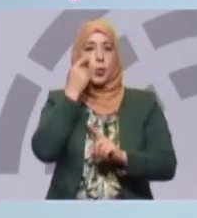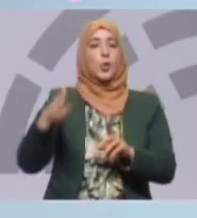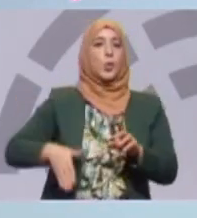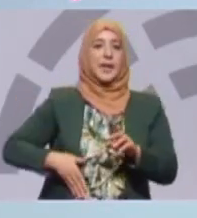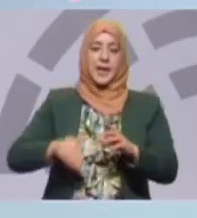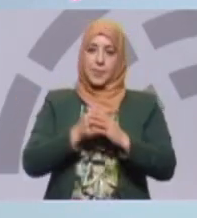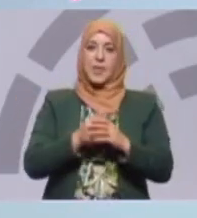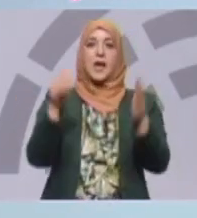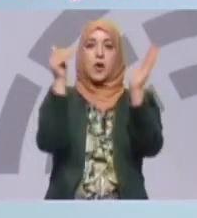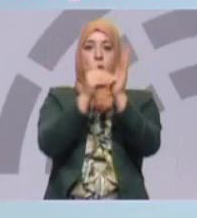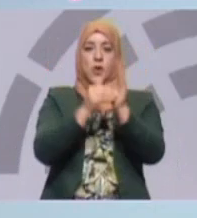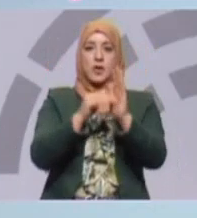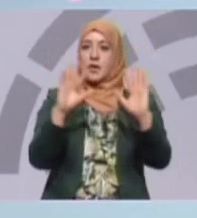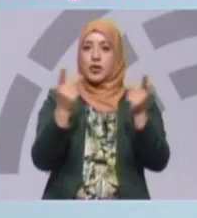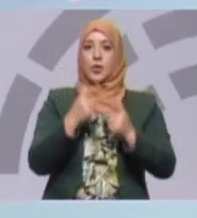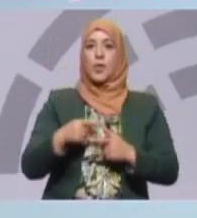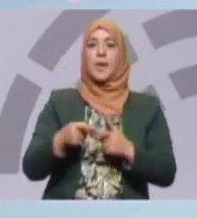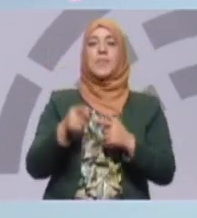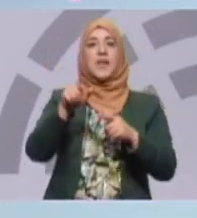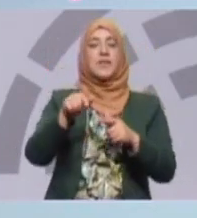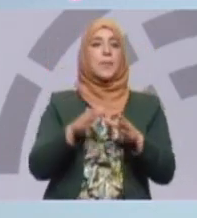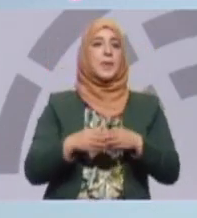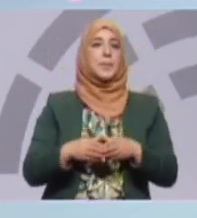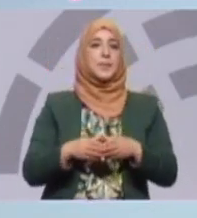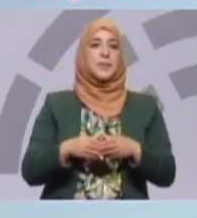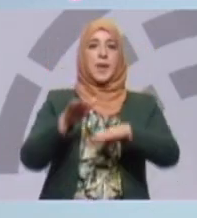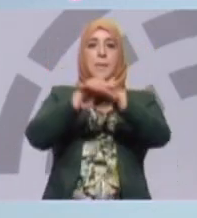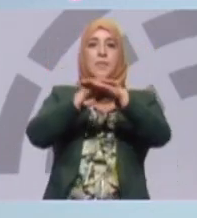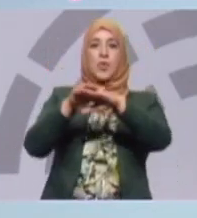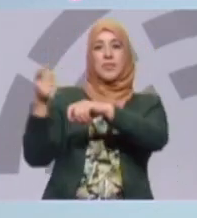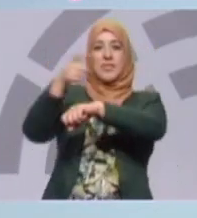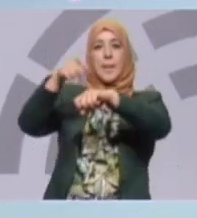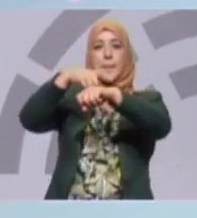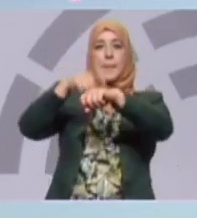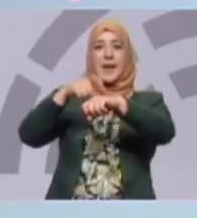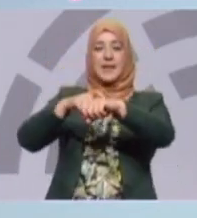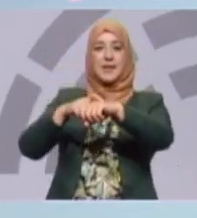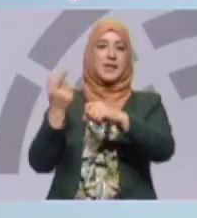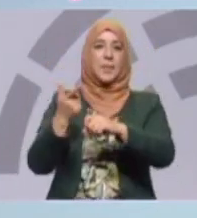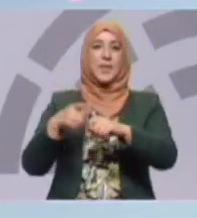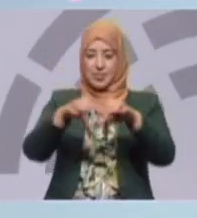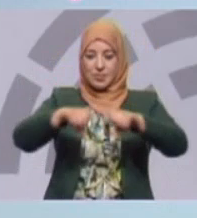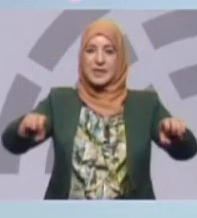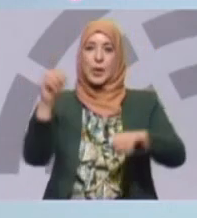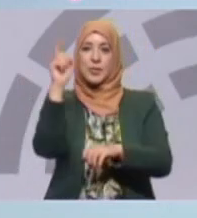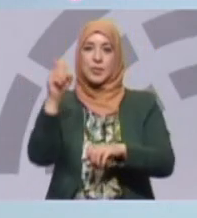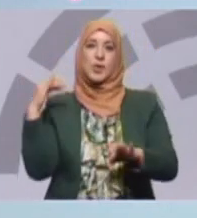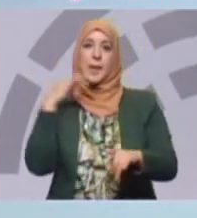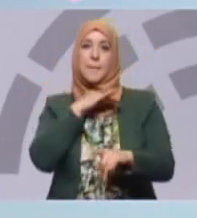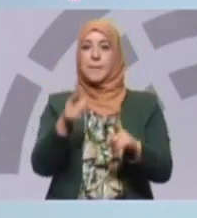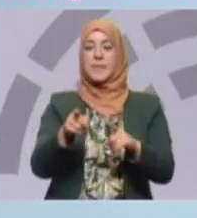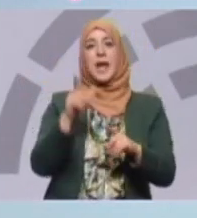العيون وكذلك ربط الشبكات الديوان الوطني للتطهير همم